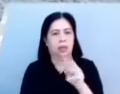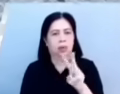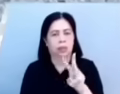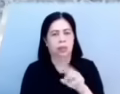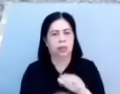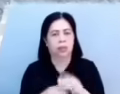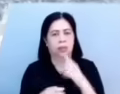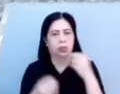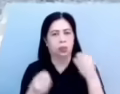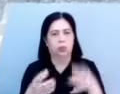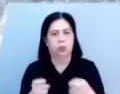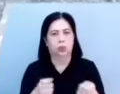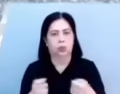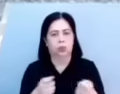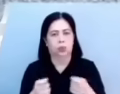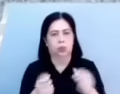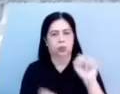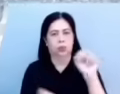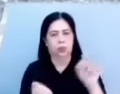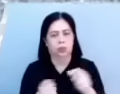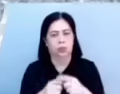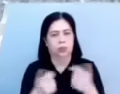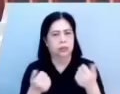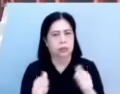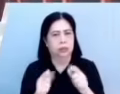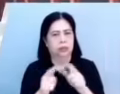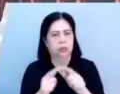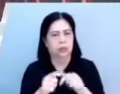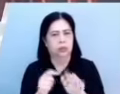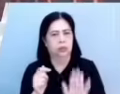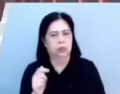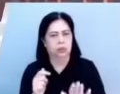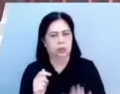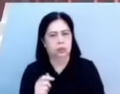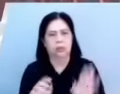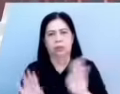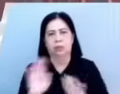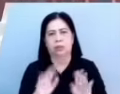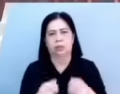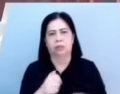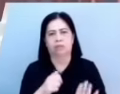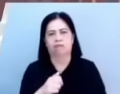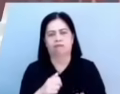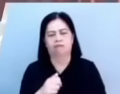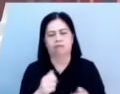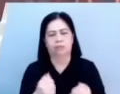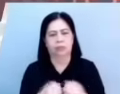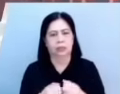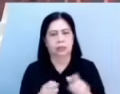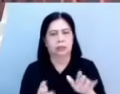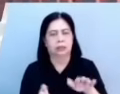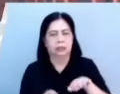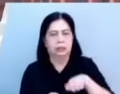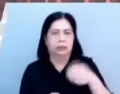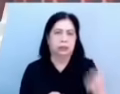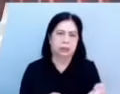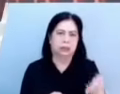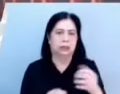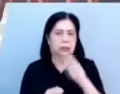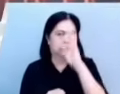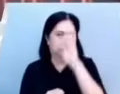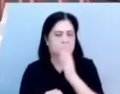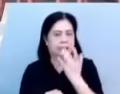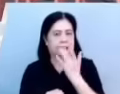ng kontrol sa manibela. Sinubukan niyang pumeno pero nagka-problema umano ito. Doon na tumagilid ang jeep at nabasag ang